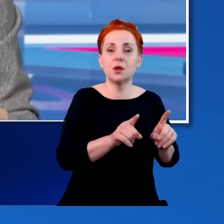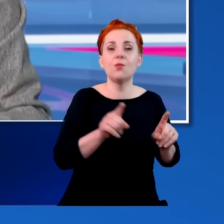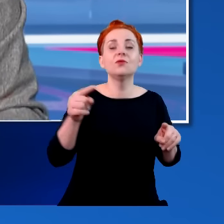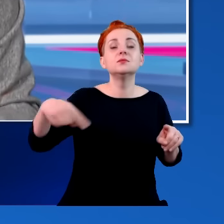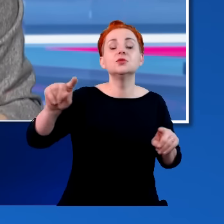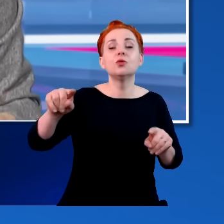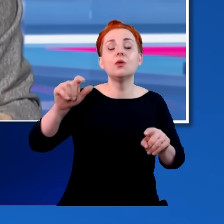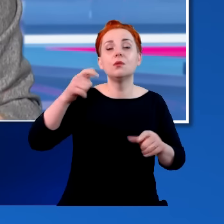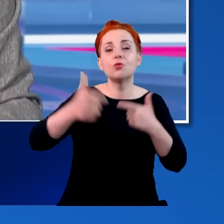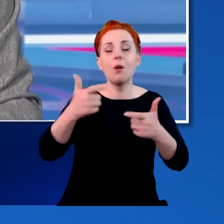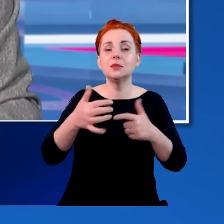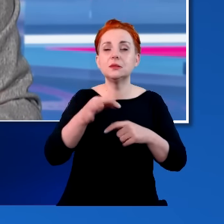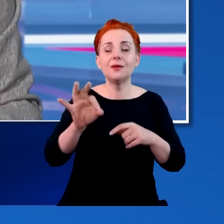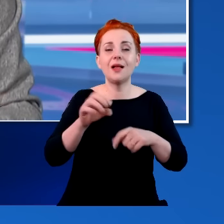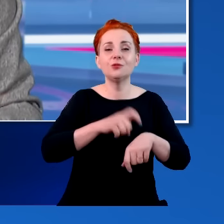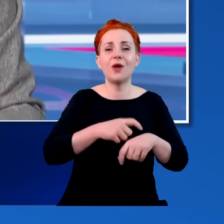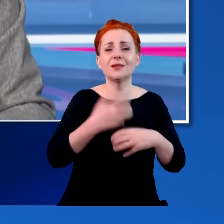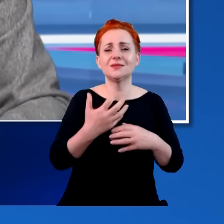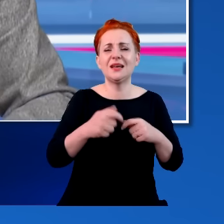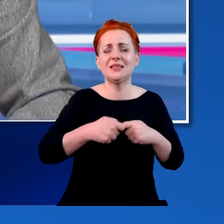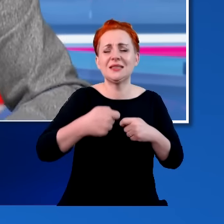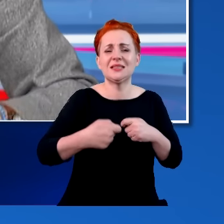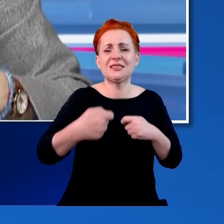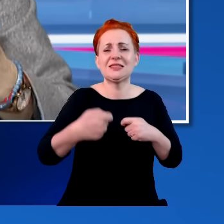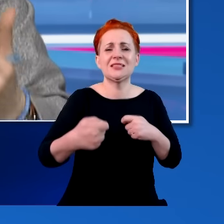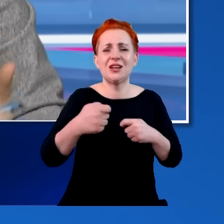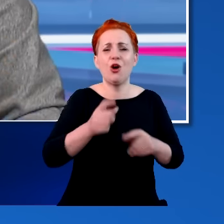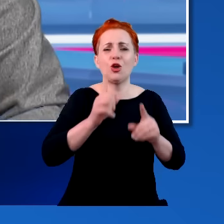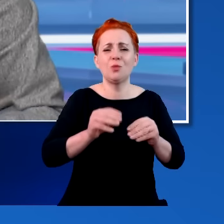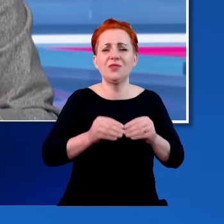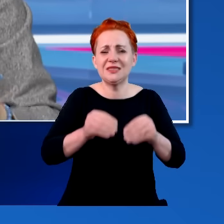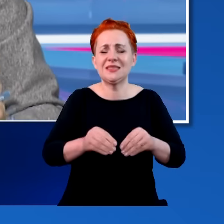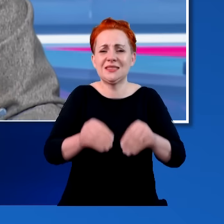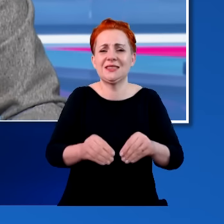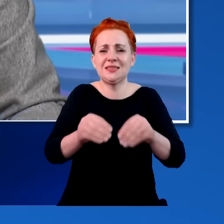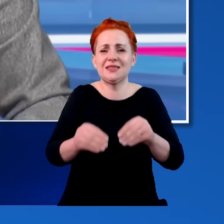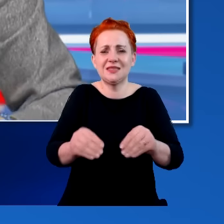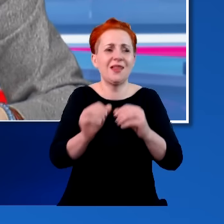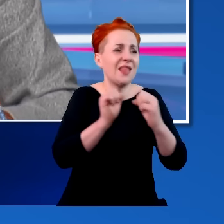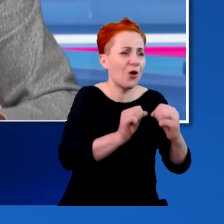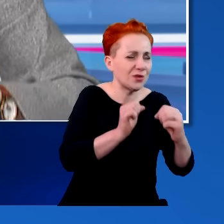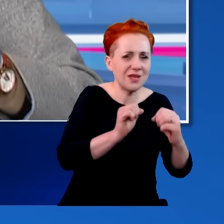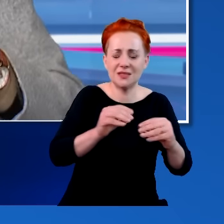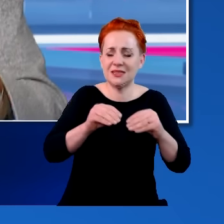spodziewają, że rząd chce przeciągnąć te rozmowy, markować negocjacje, mediację